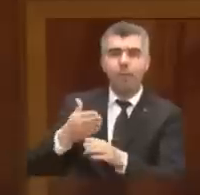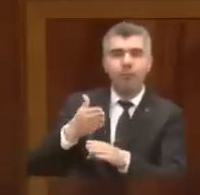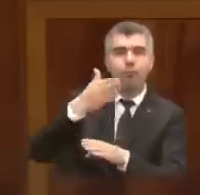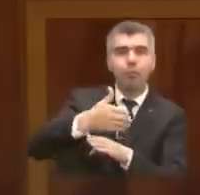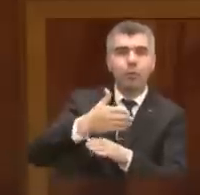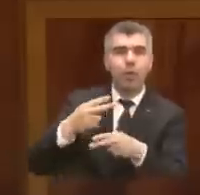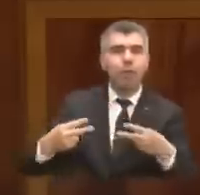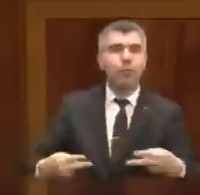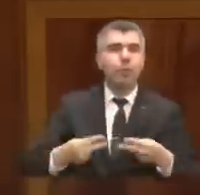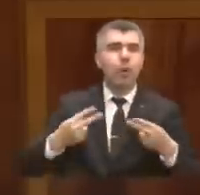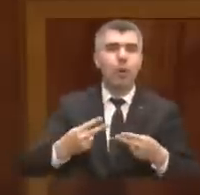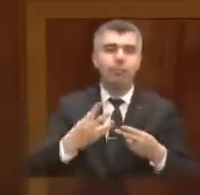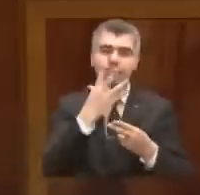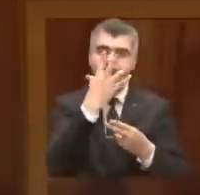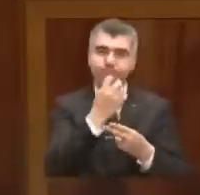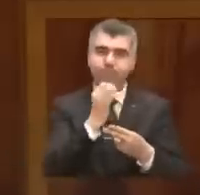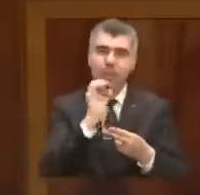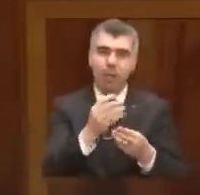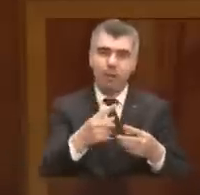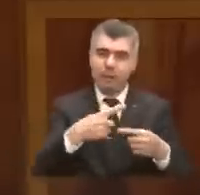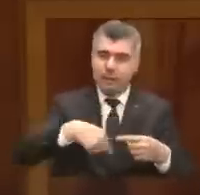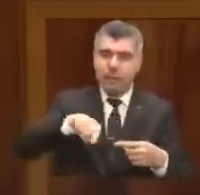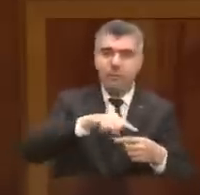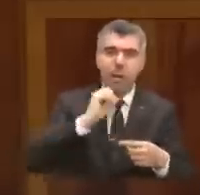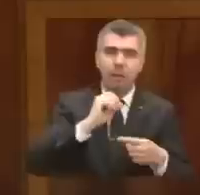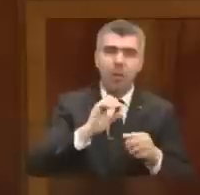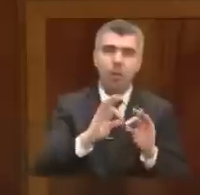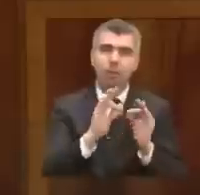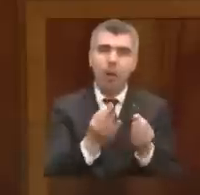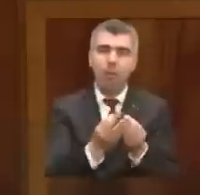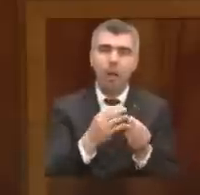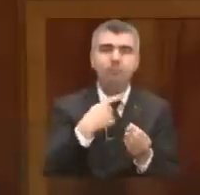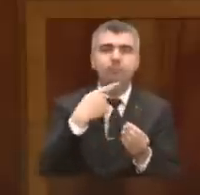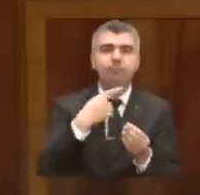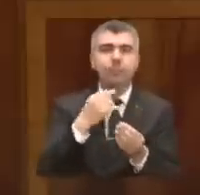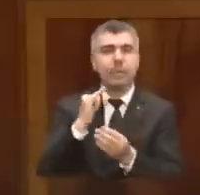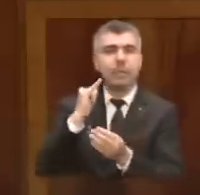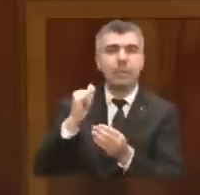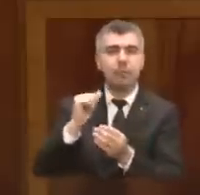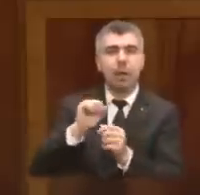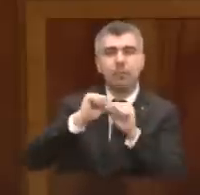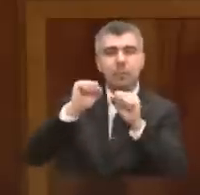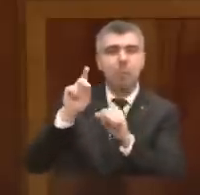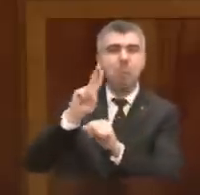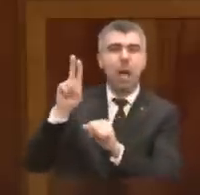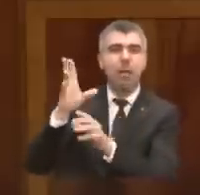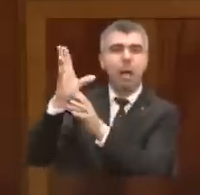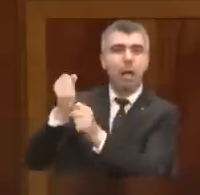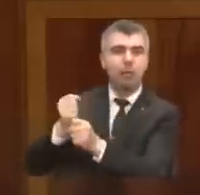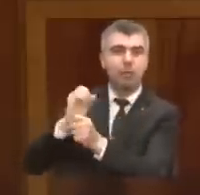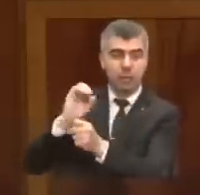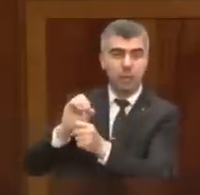الجيب وخيبة المائدة وترقب العائلة، وحناجرهم تصيح عاش الملك، بمعنى